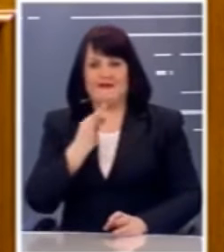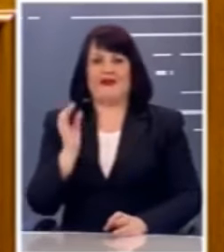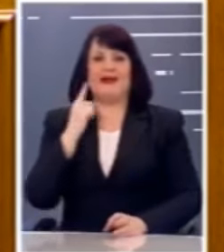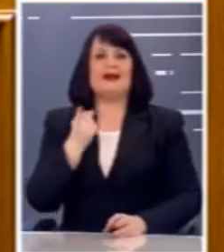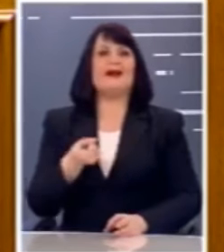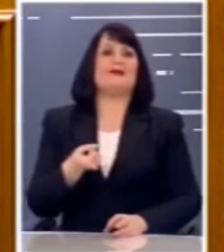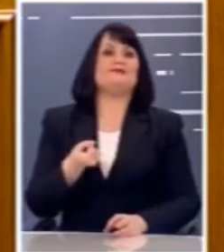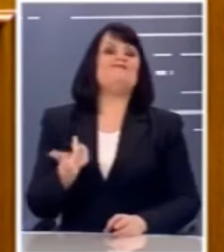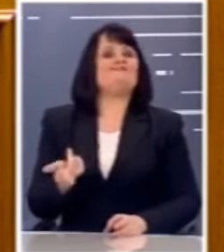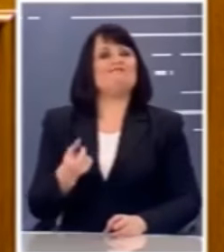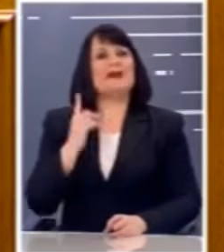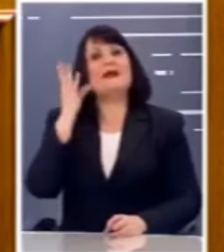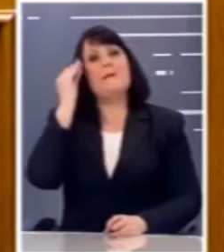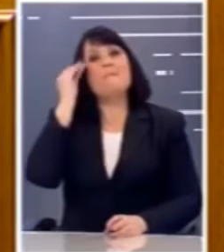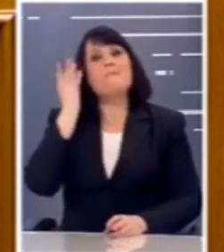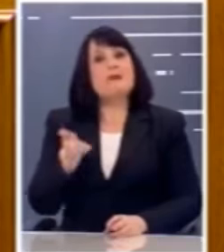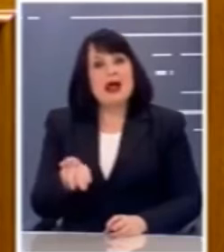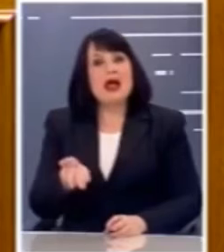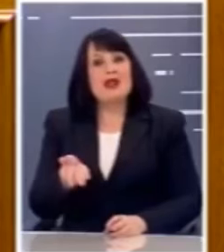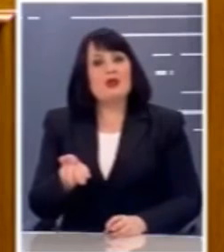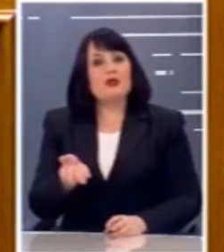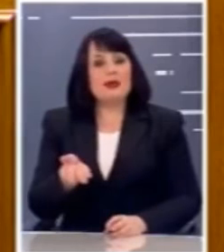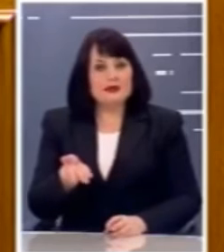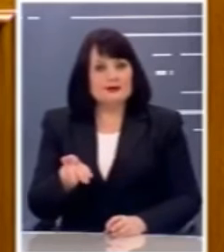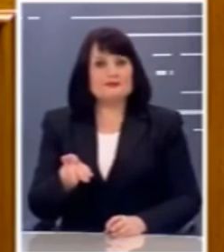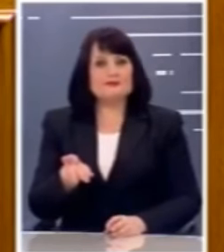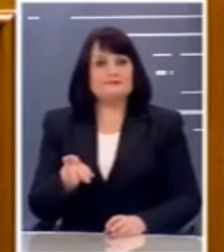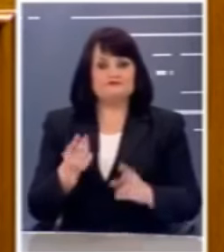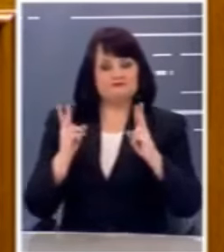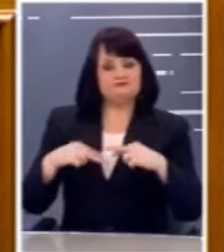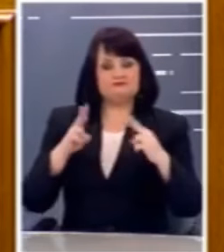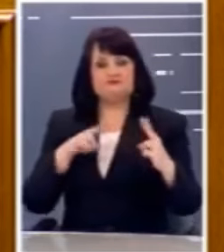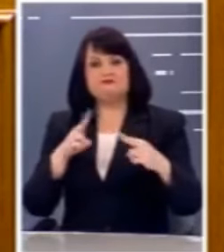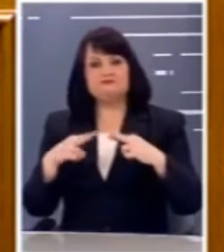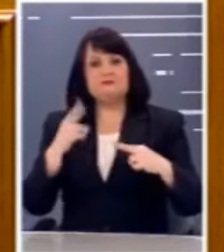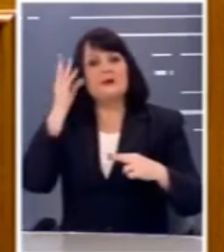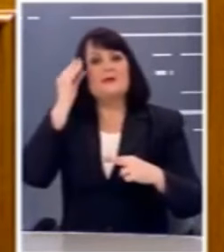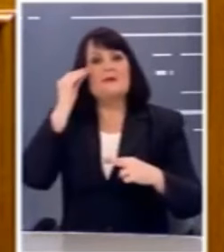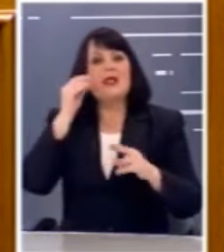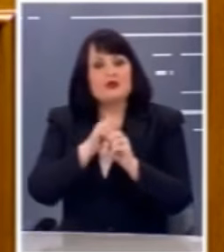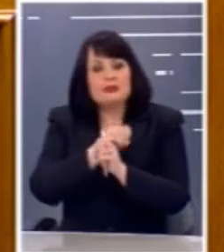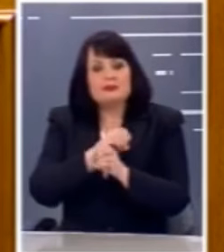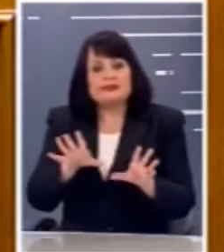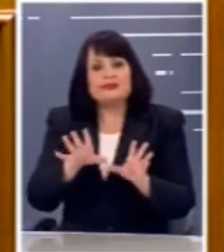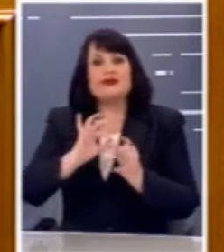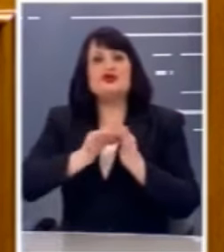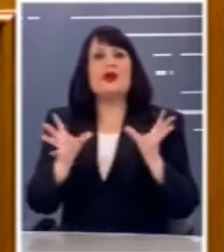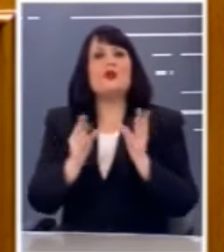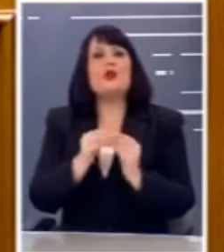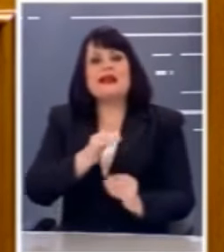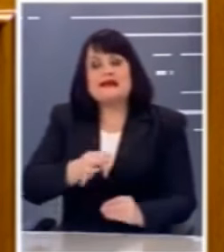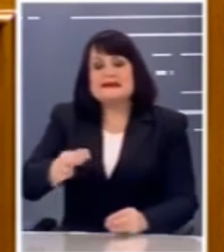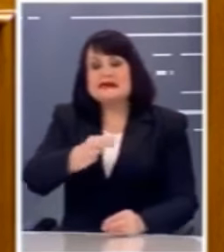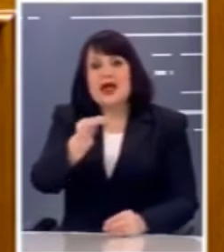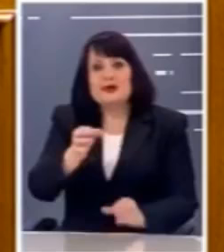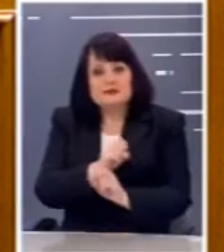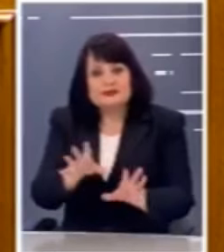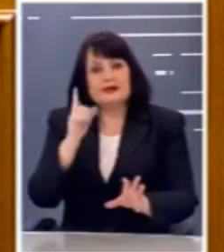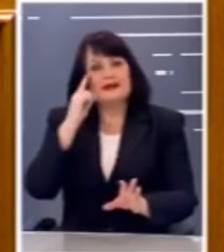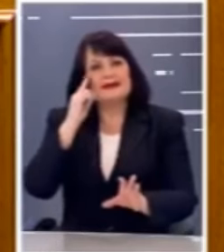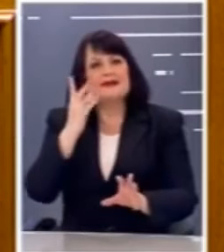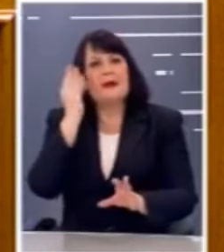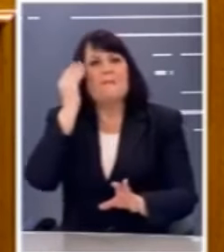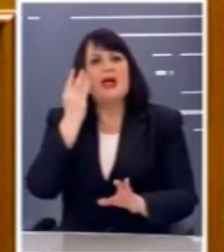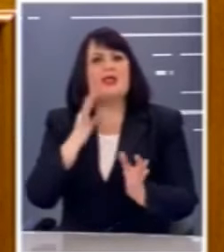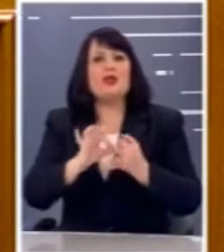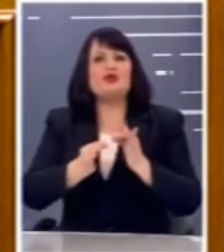να γνωρίσουμε και να γνωριστούμε και να κάνουμε ευρύτερα γνωστή την ιστορία των νησιών, αλλά και για να